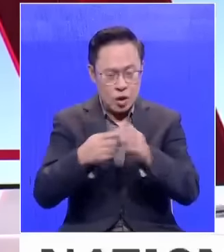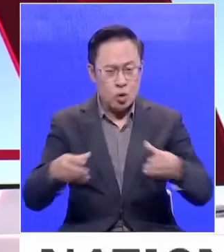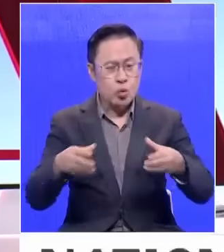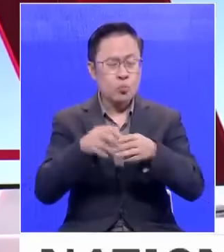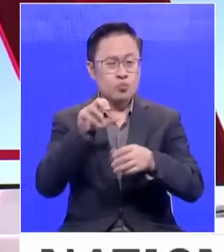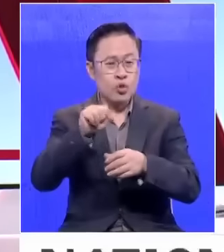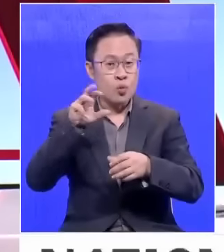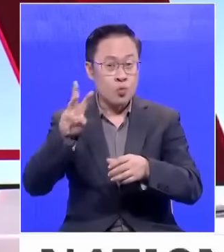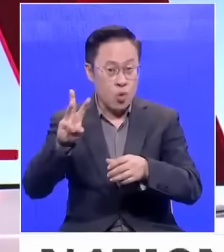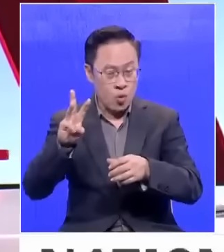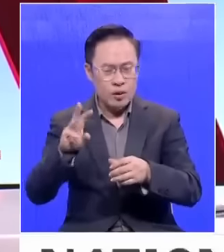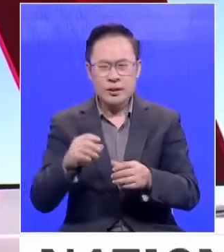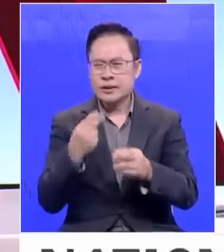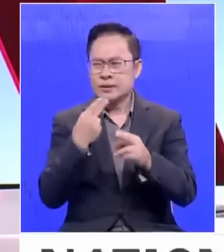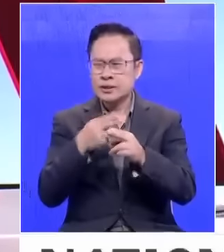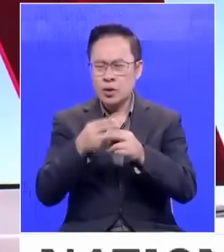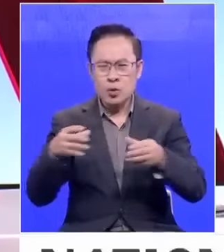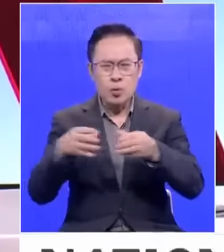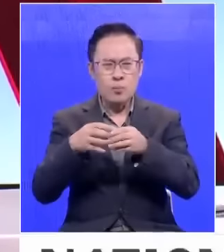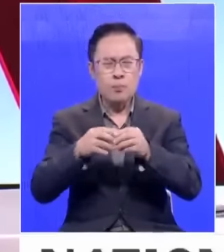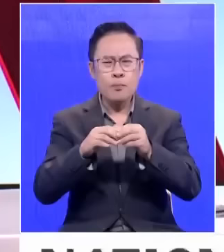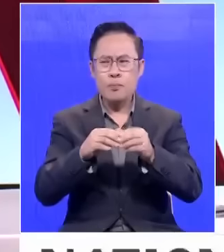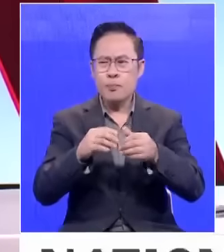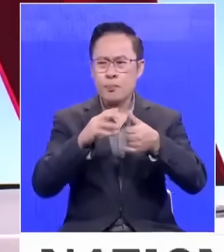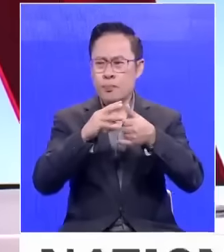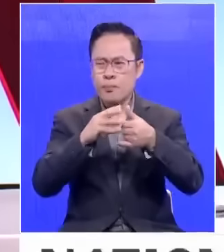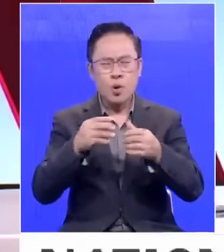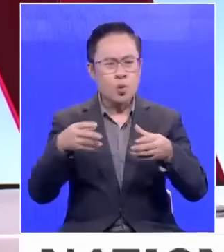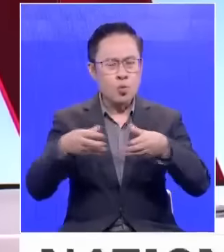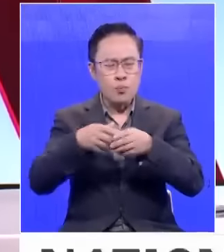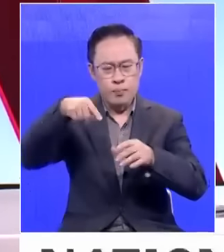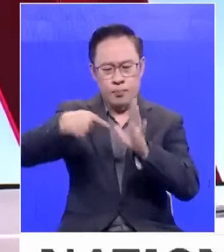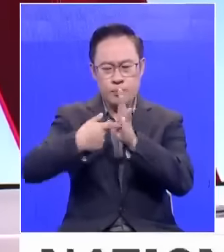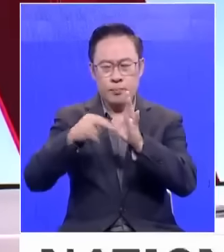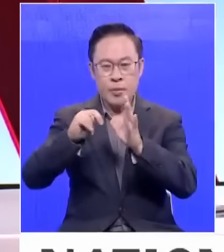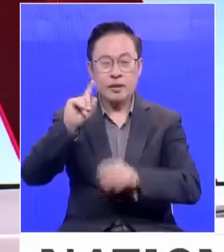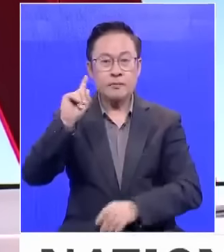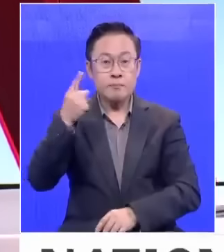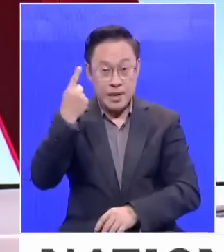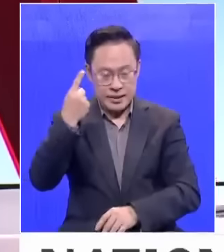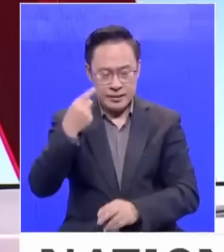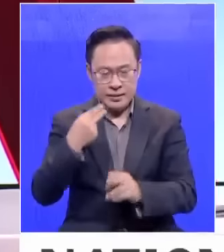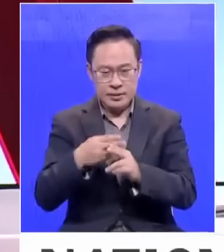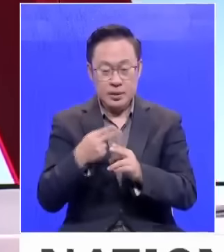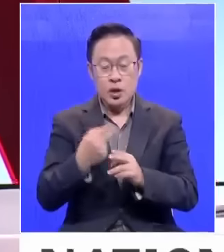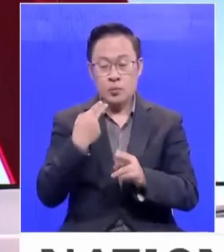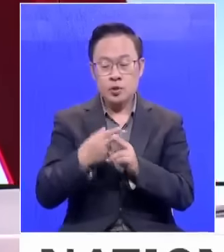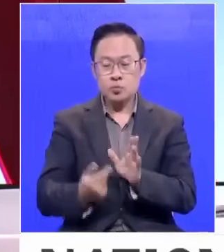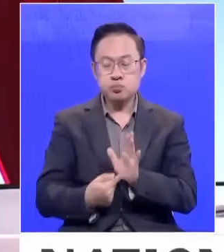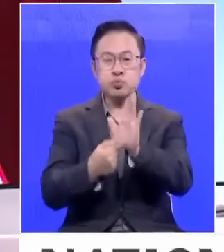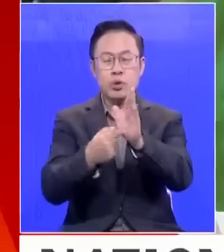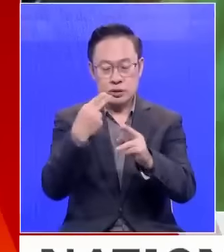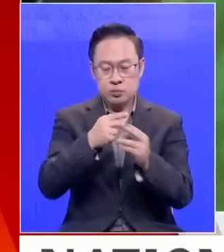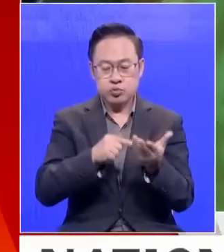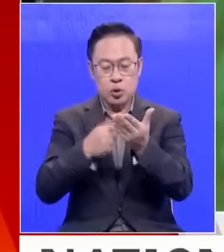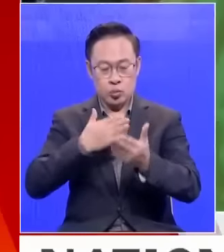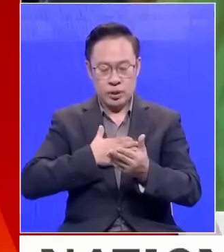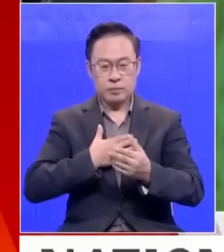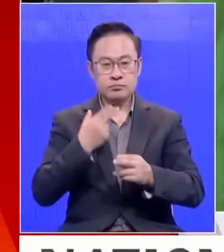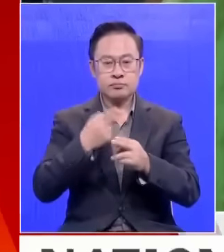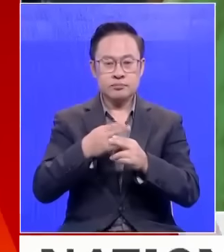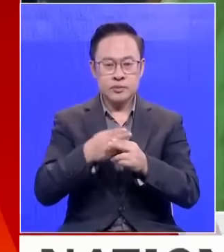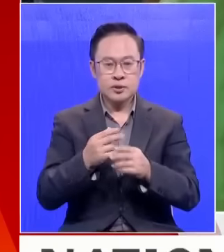ค่ะว่าตัวเธอเองนั้นเสนอชื่อชิงตำแหน่งประธานวุฒิสภาด้วยนะคะซึ่งก็บอกเลยว่าอยากจะให้มีการ